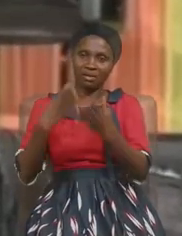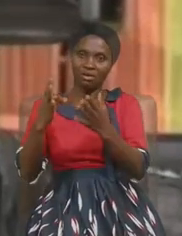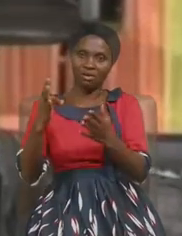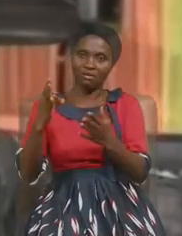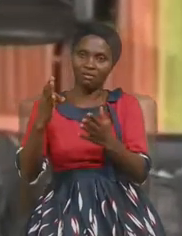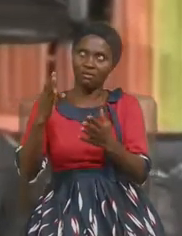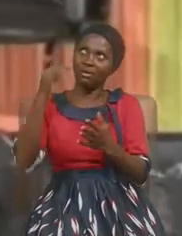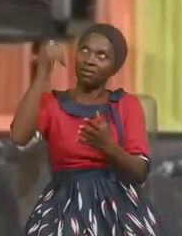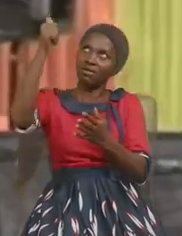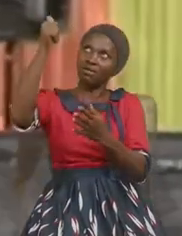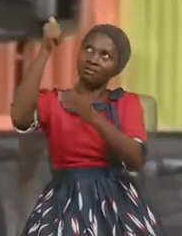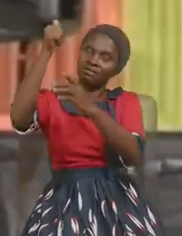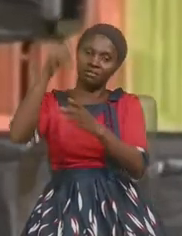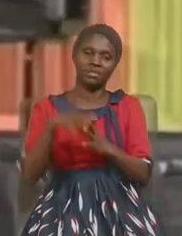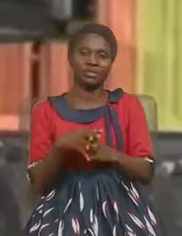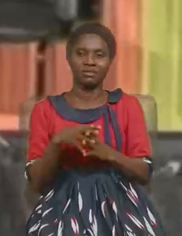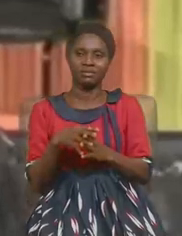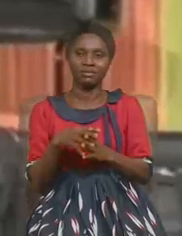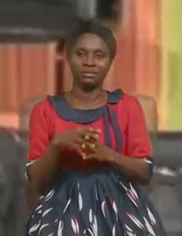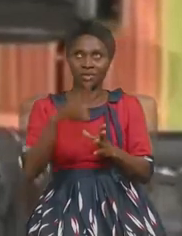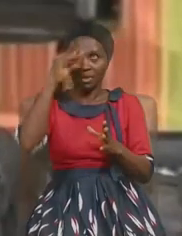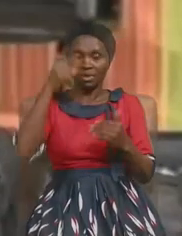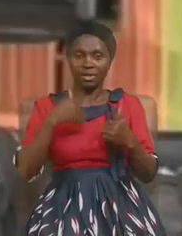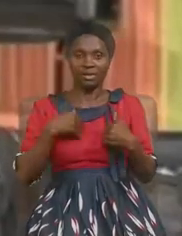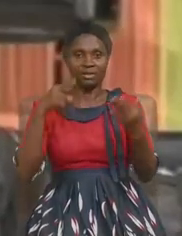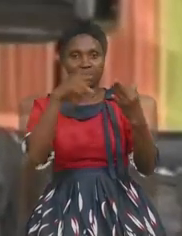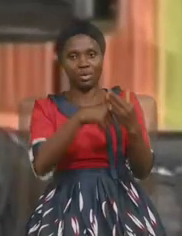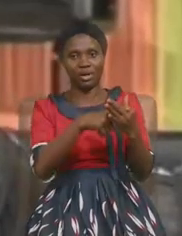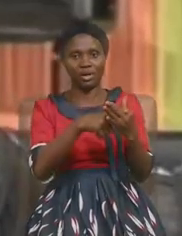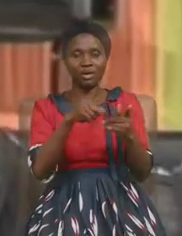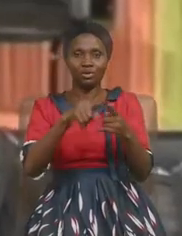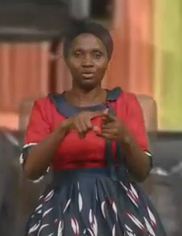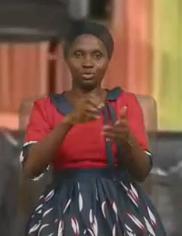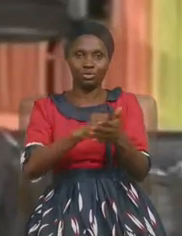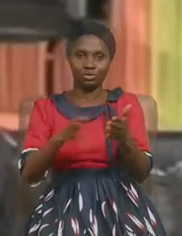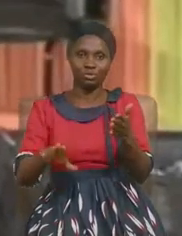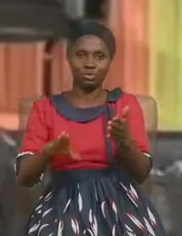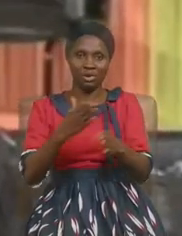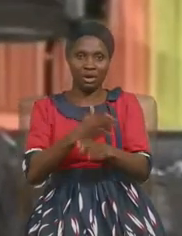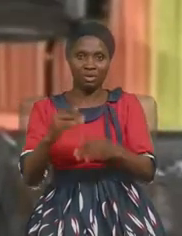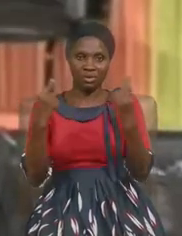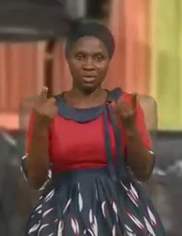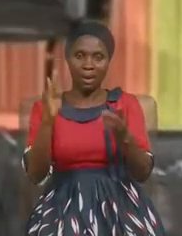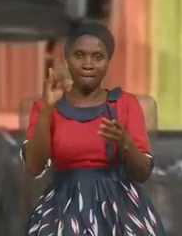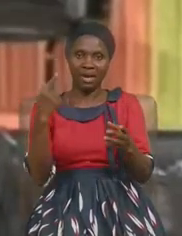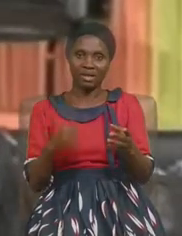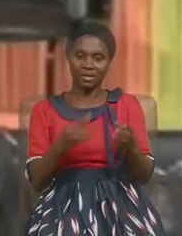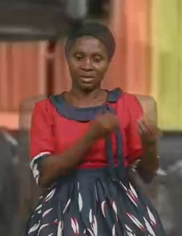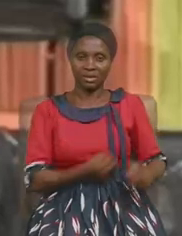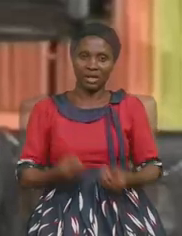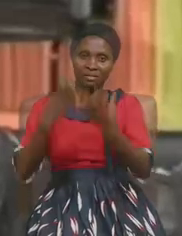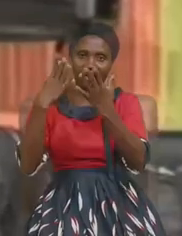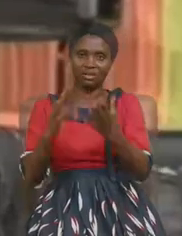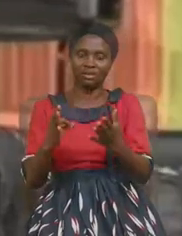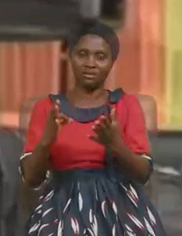Il est apparu pour ôter le péché par le sacrifice qu'il